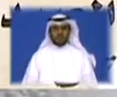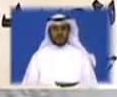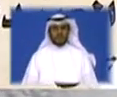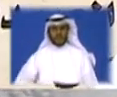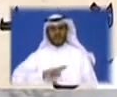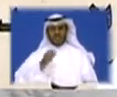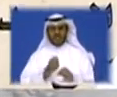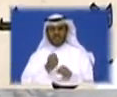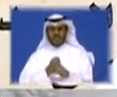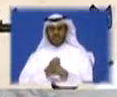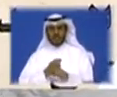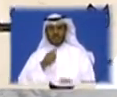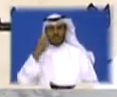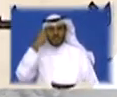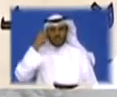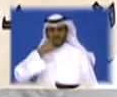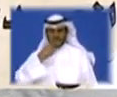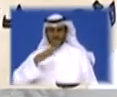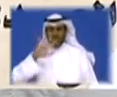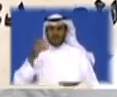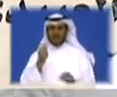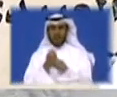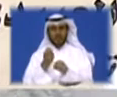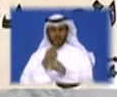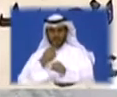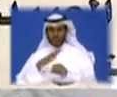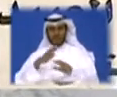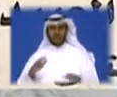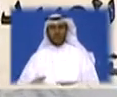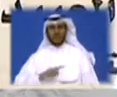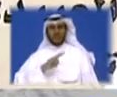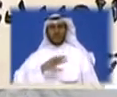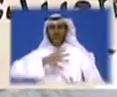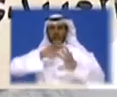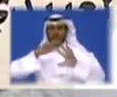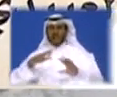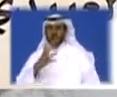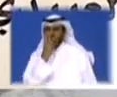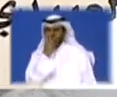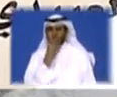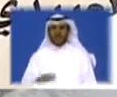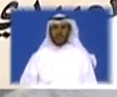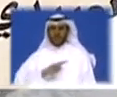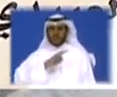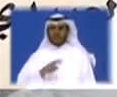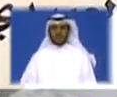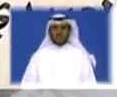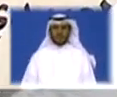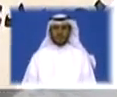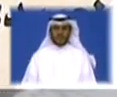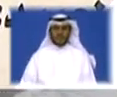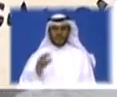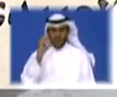والعلاج الضوئي والصبغات وخلافها، وعلاج بثاني أكسيد الكربون وأي أنواع حديثة